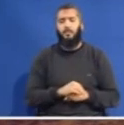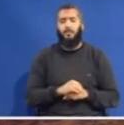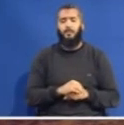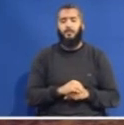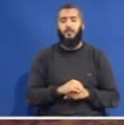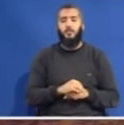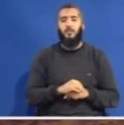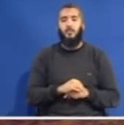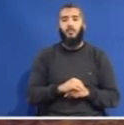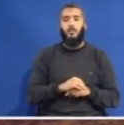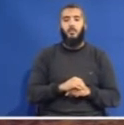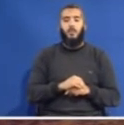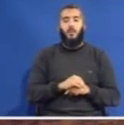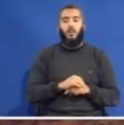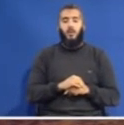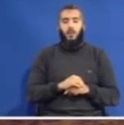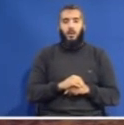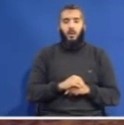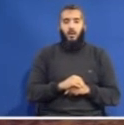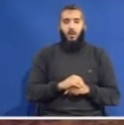يعني غزوة تبوك،